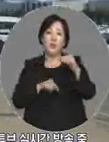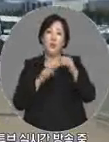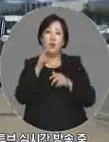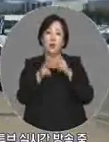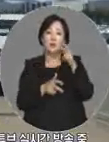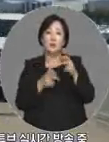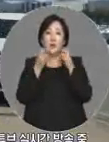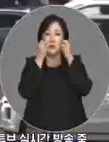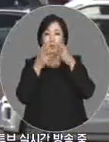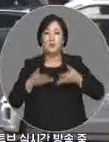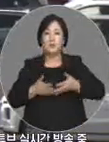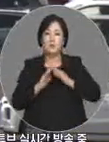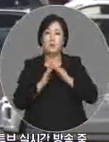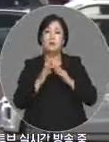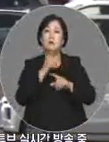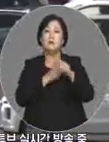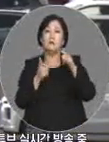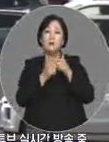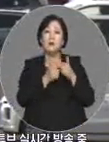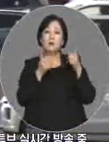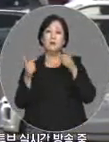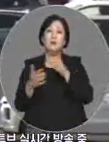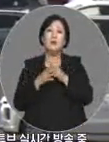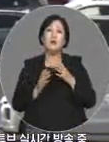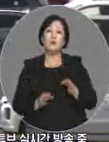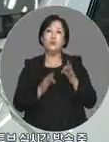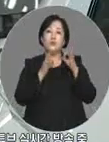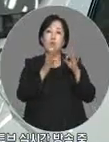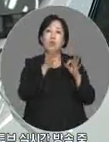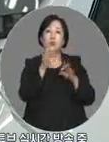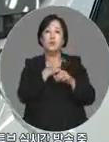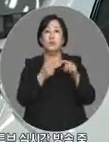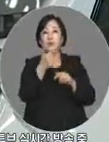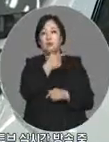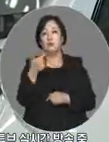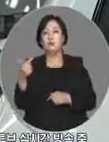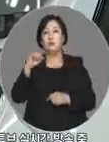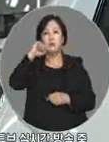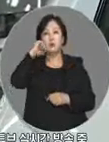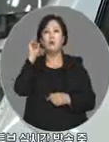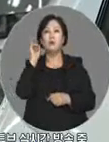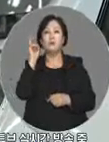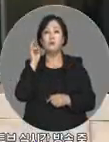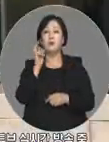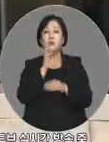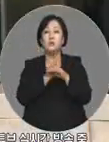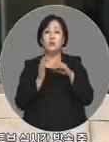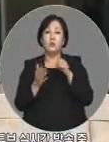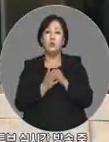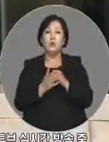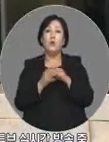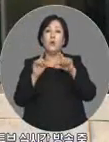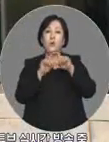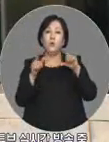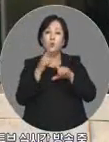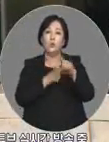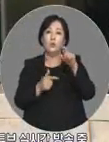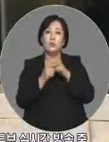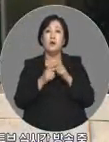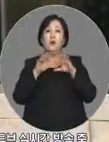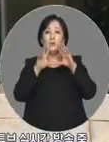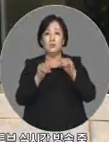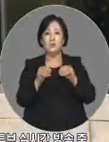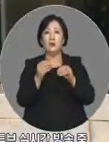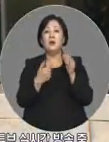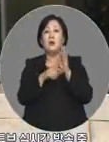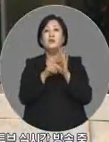나선 기업들은 환율 상승으로 투자액이 예상보다 늘어나 곤혹을 치르고 있습니다. 원화 약세 흐름을 진정시킬 뾰족한